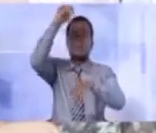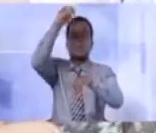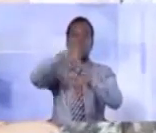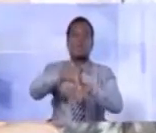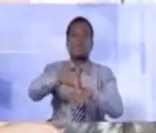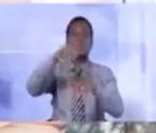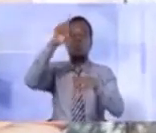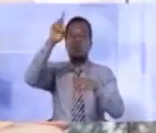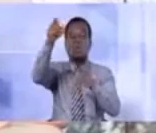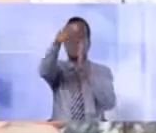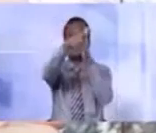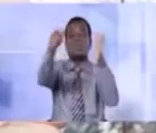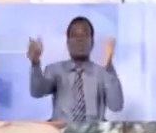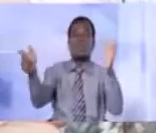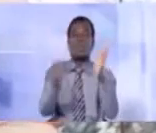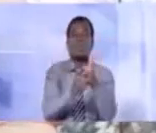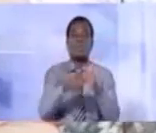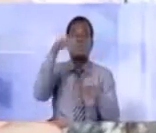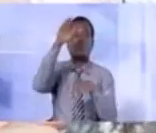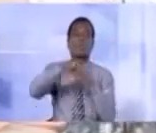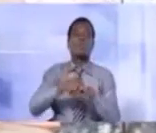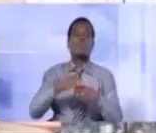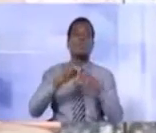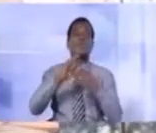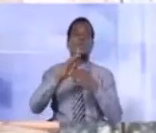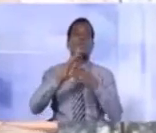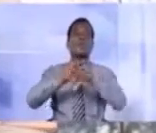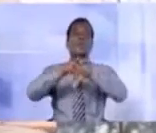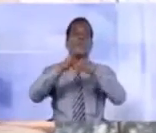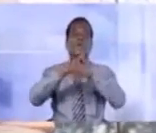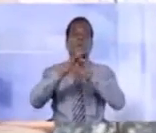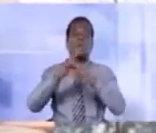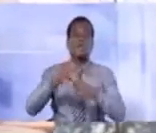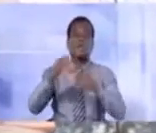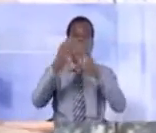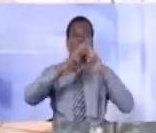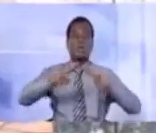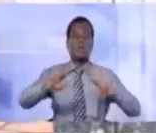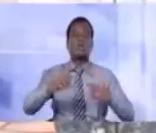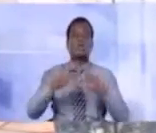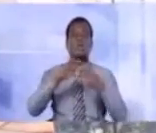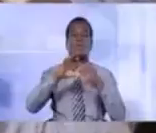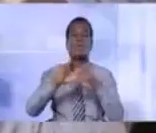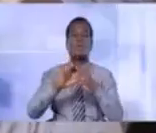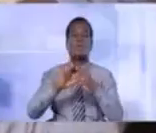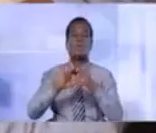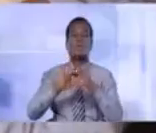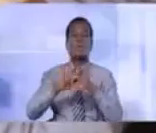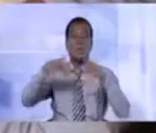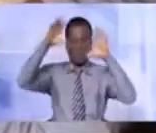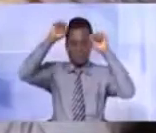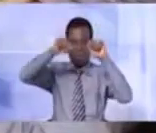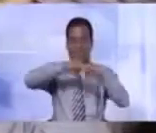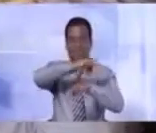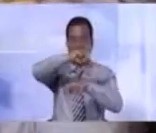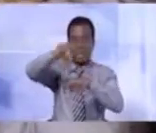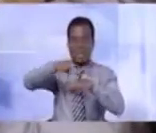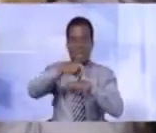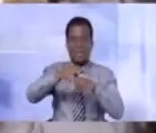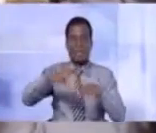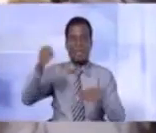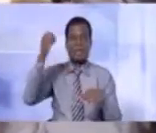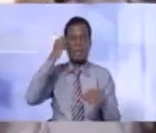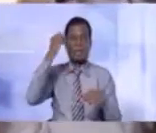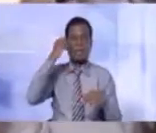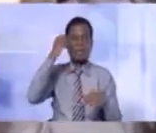des lois sur le foncier rural et urbain le président de la république alassane